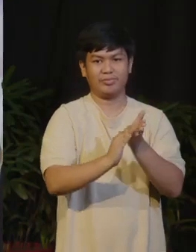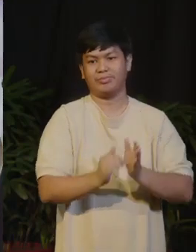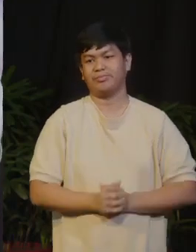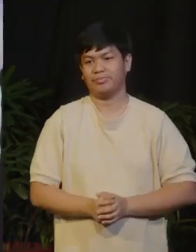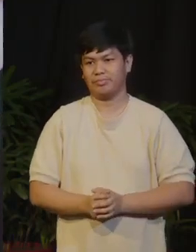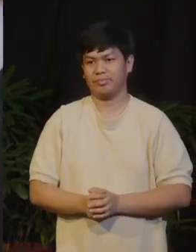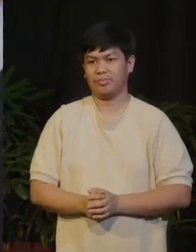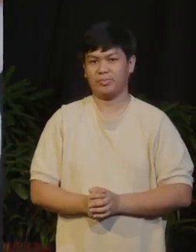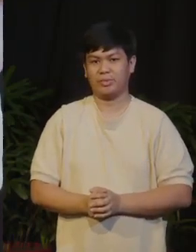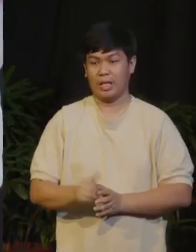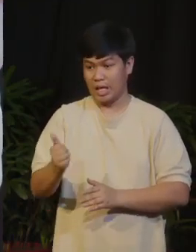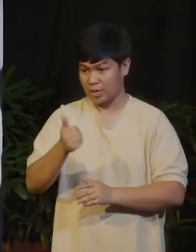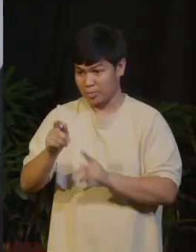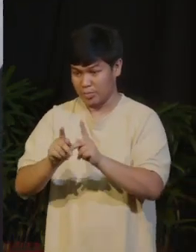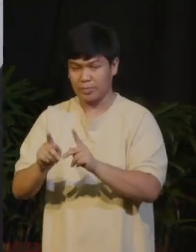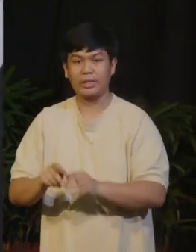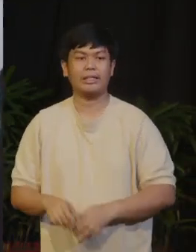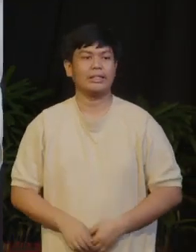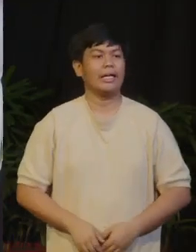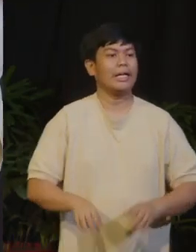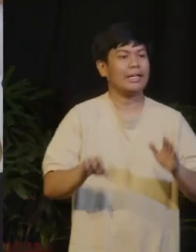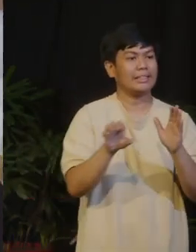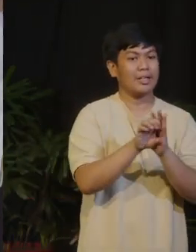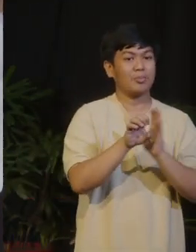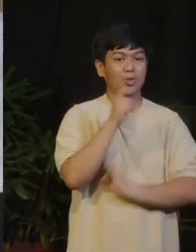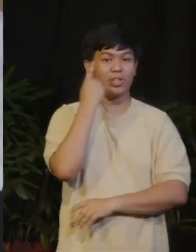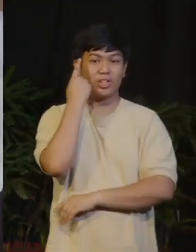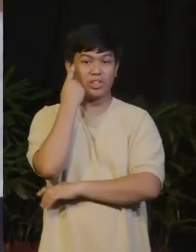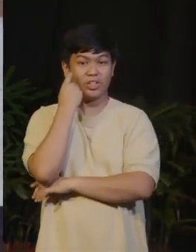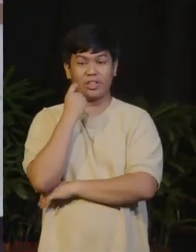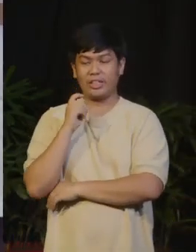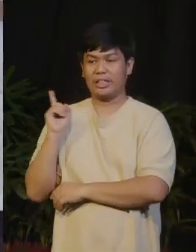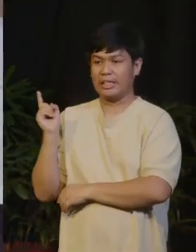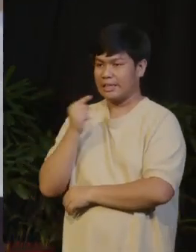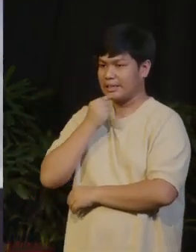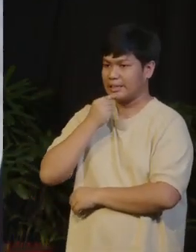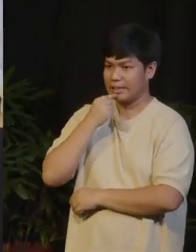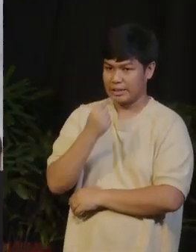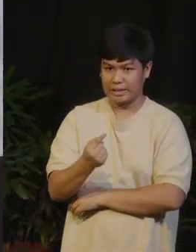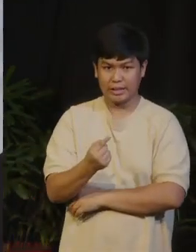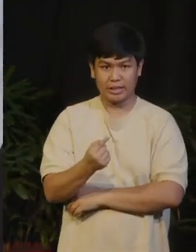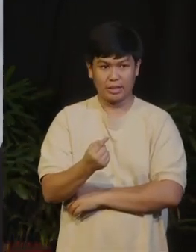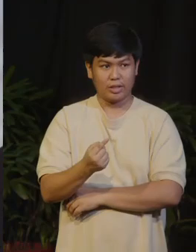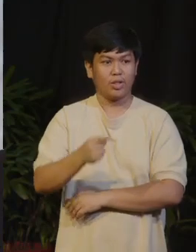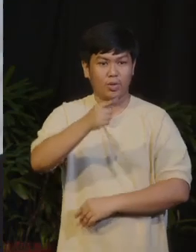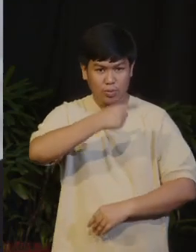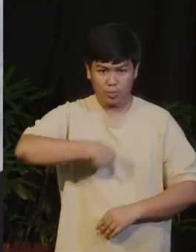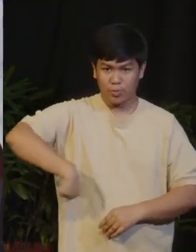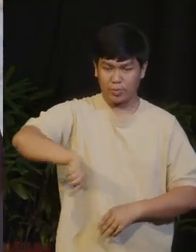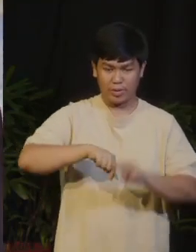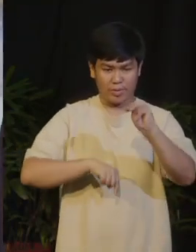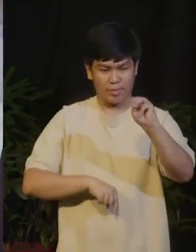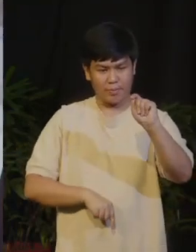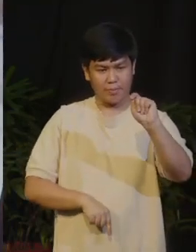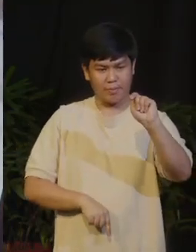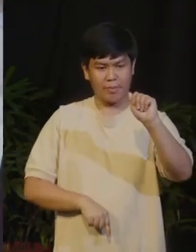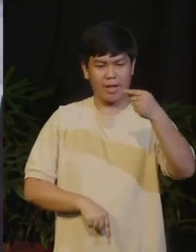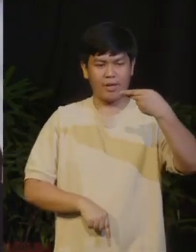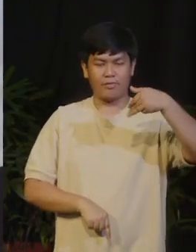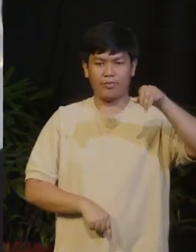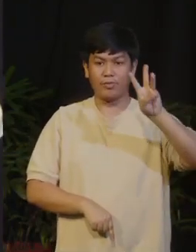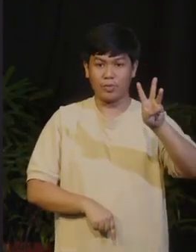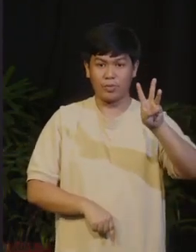paghuhusga sa kapwa. Hindi ba kanina sinabi ko sa inyo, sa ating pag-exercise ng Matthew 18, yung